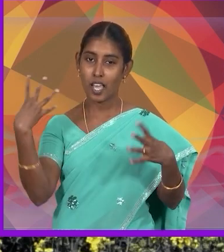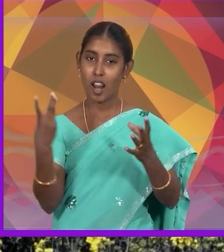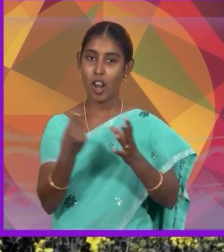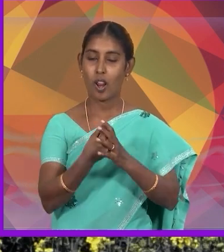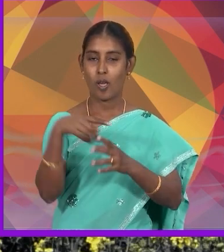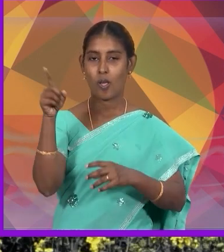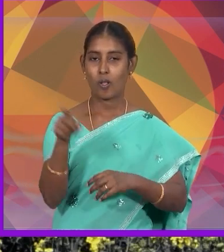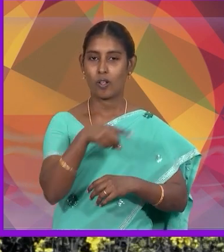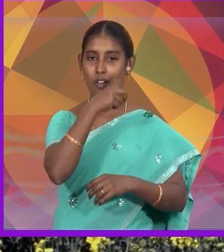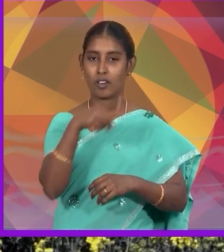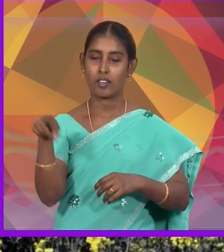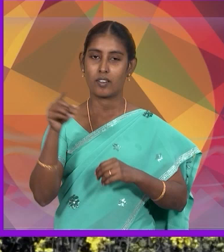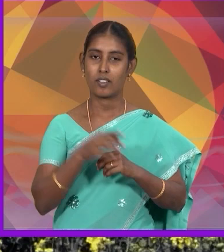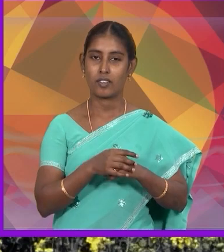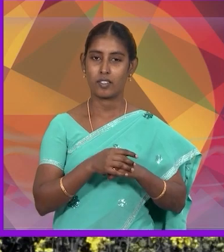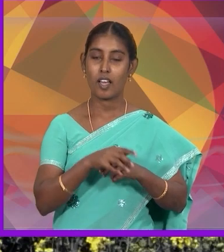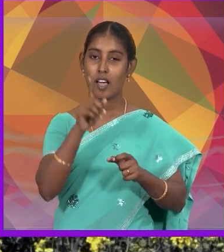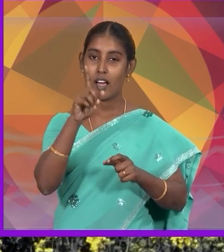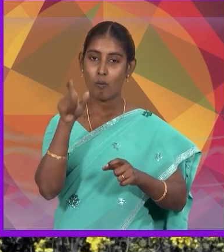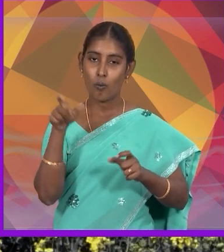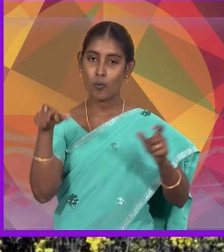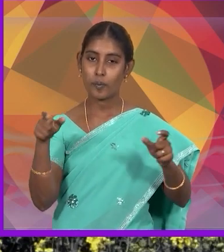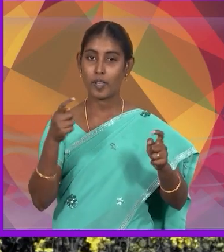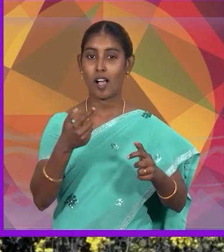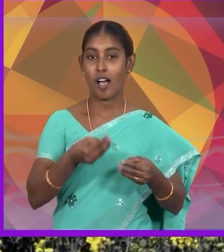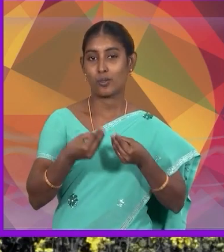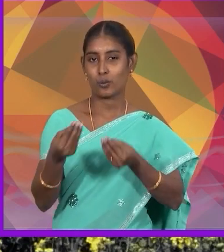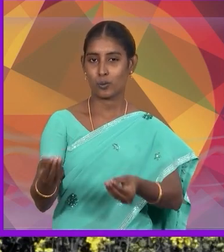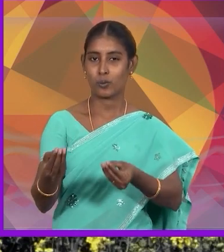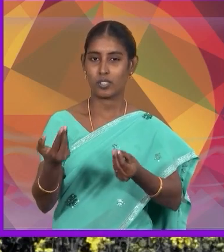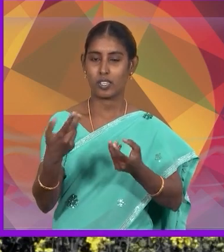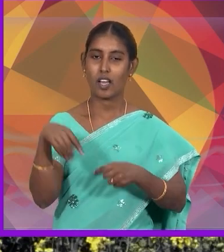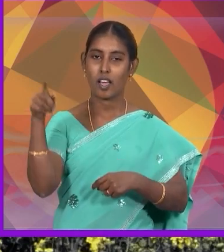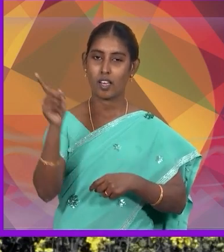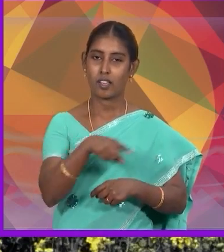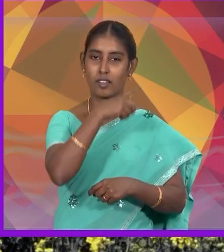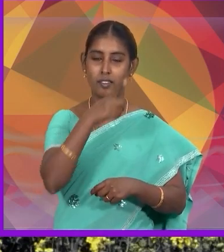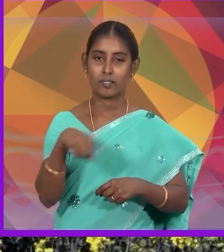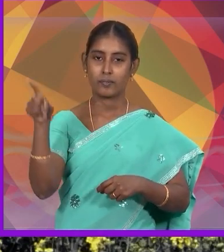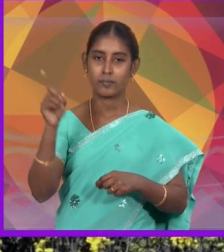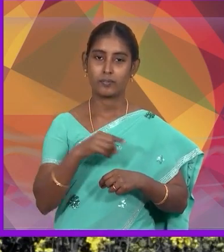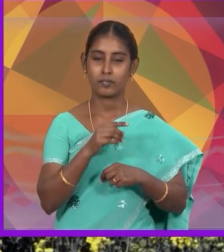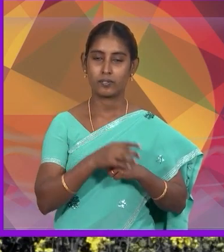இளே இளங்கனி ஏழையிலோ, ஆடு பணம் கொடுத்து வரான் இளே இளங்கனி ஏழையிலோ,